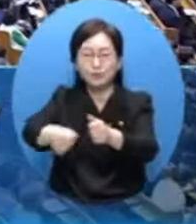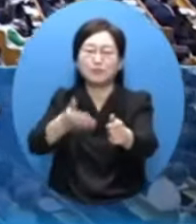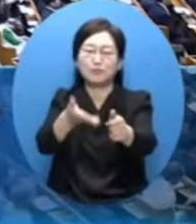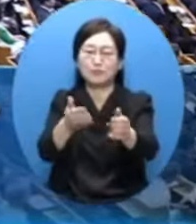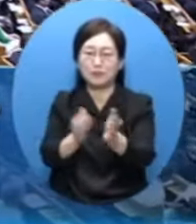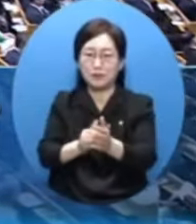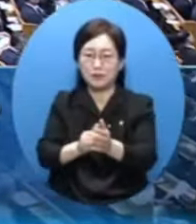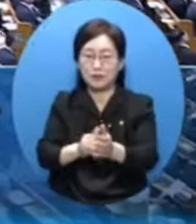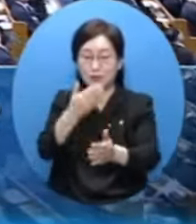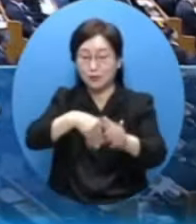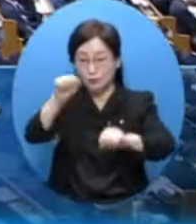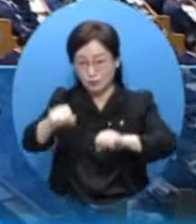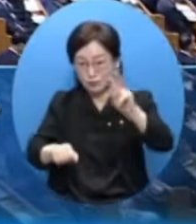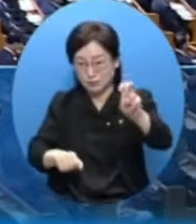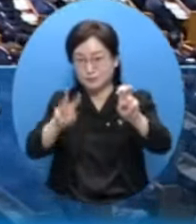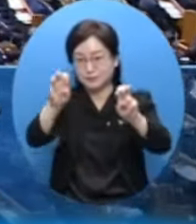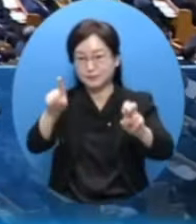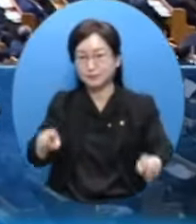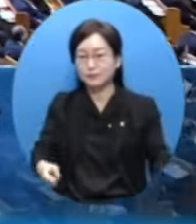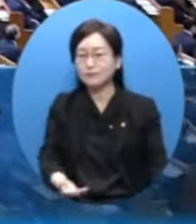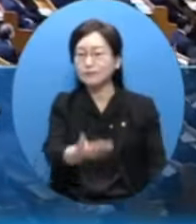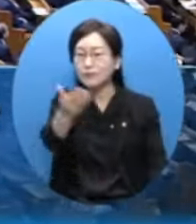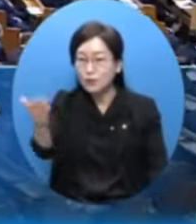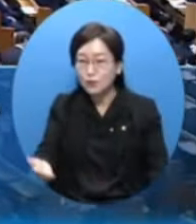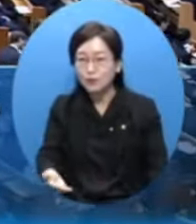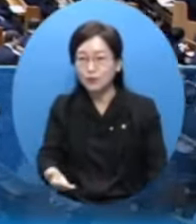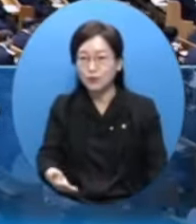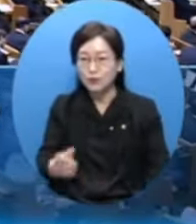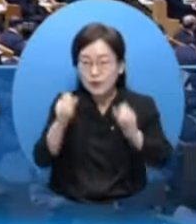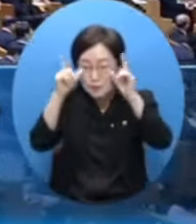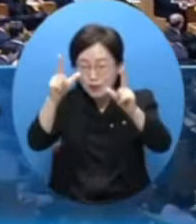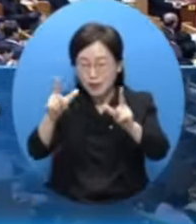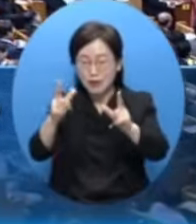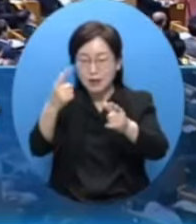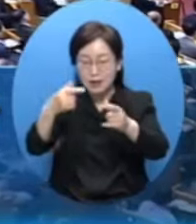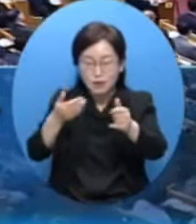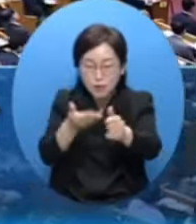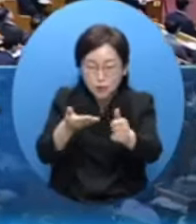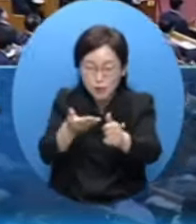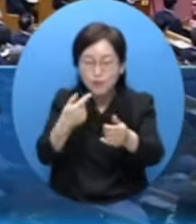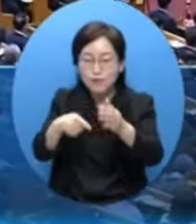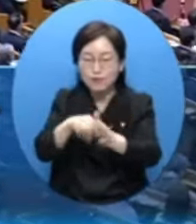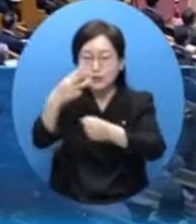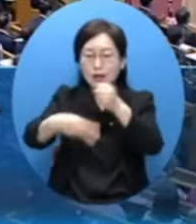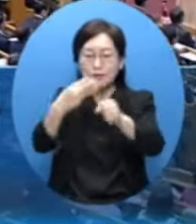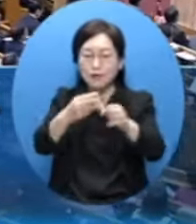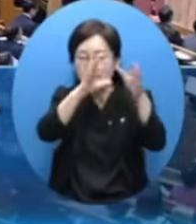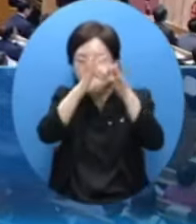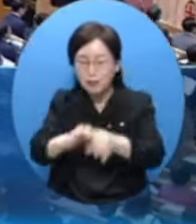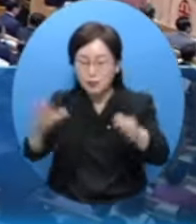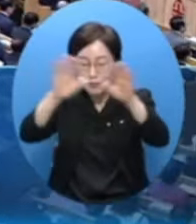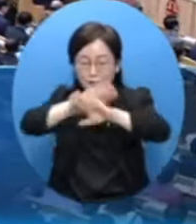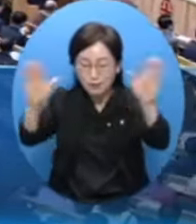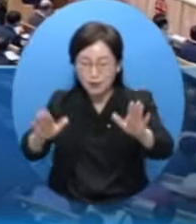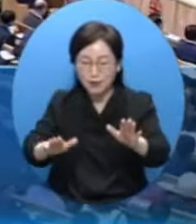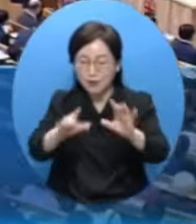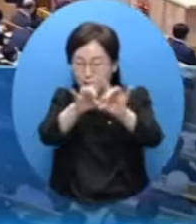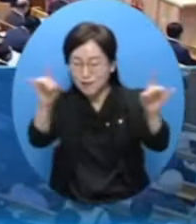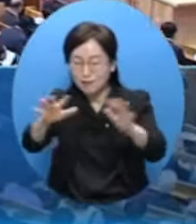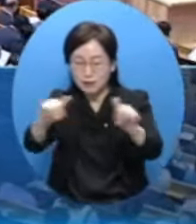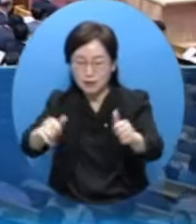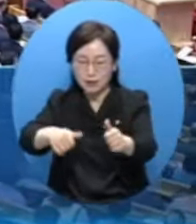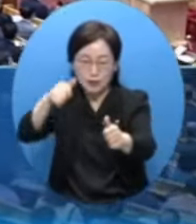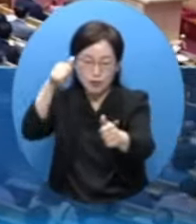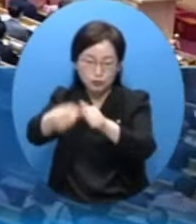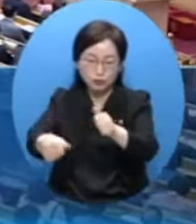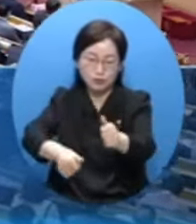31절입니다. 그러므로 여러분이 일깨어 내가 3년이나 밤낮 쉬지 않고 눈물로 각 사람을 훈계하던 것을 기억하라